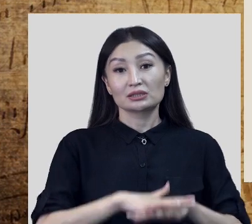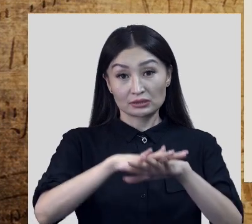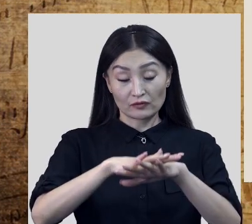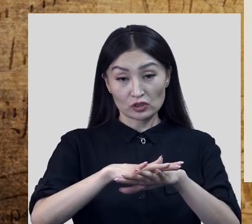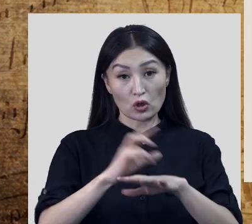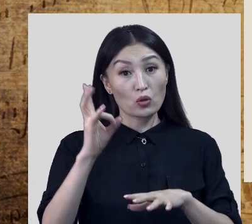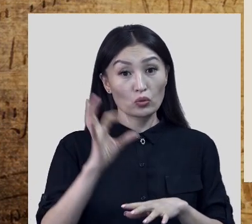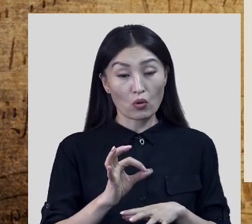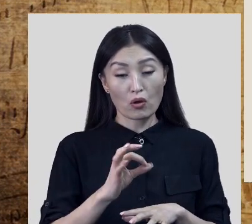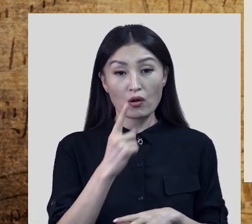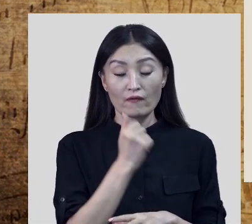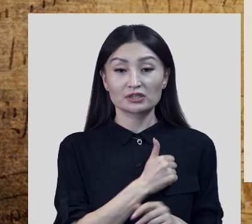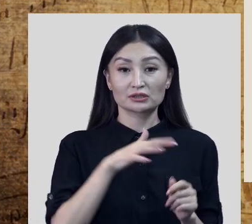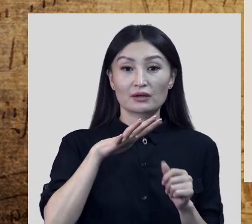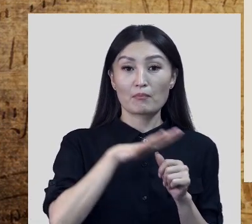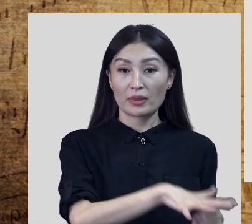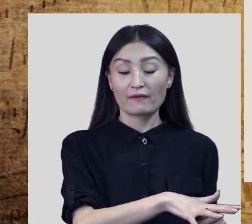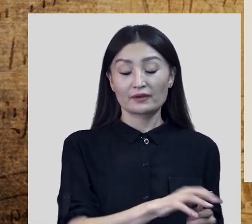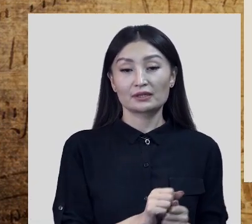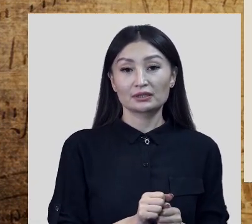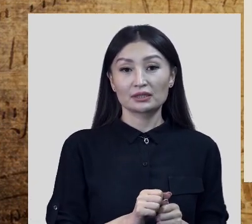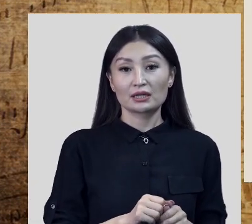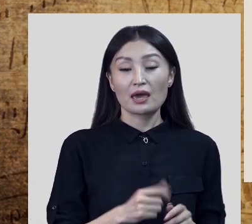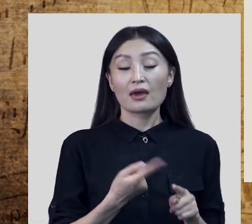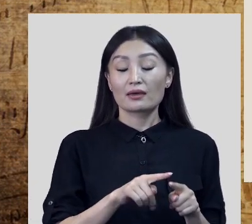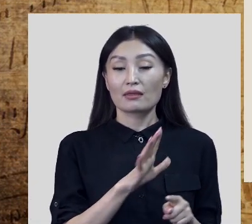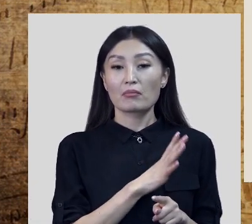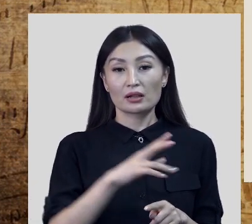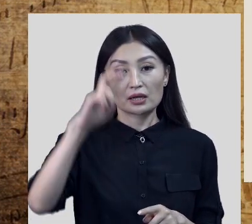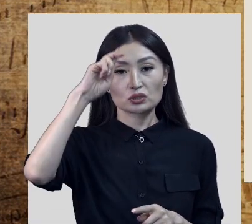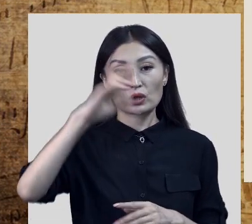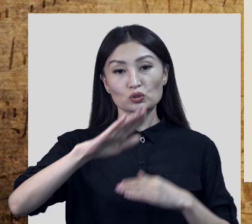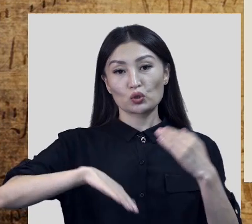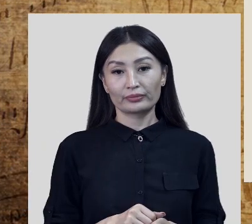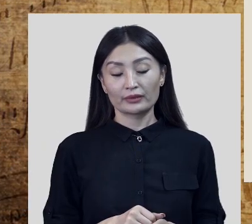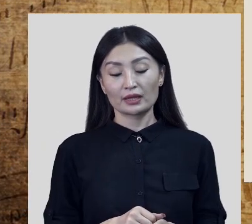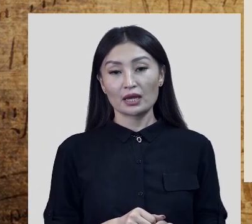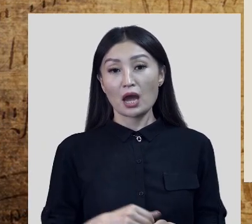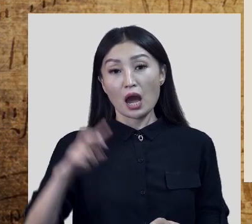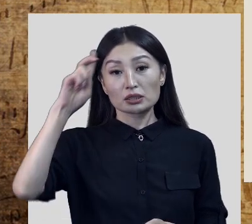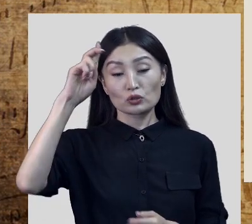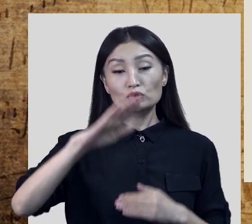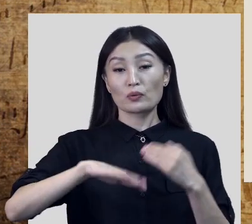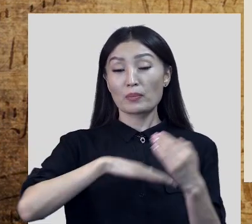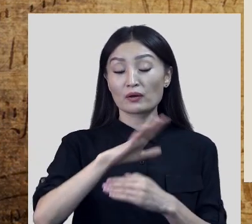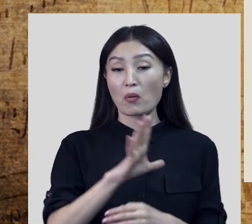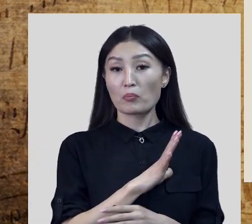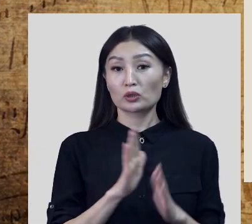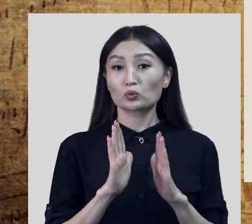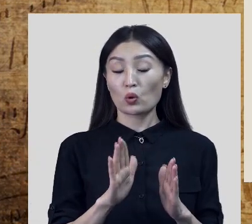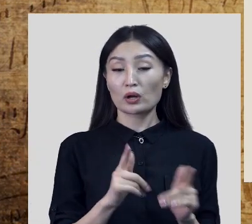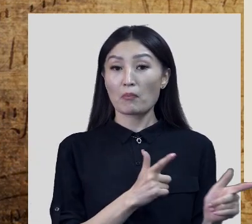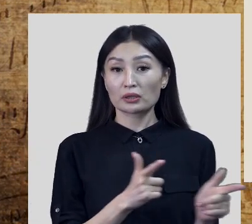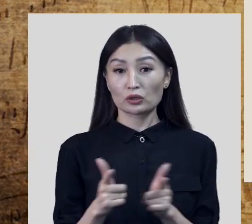но войска подавили восстание это и был государственный переворот государственный переворот был только